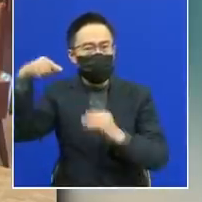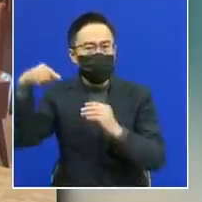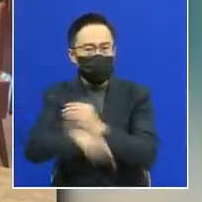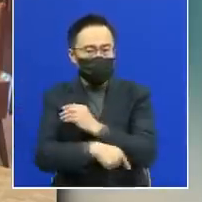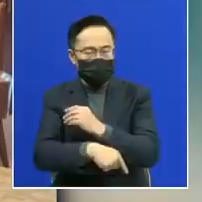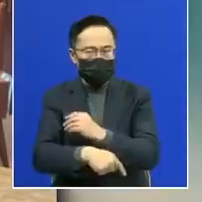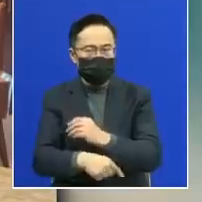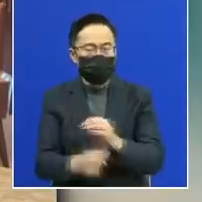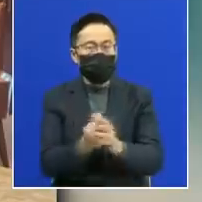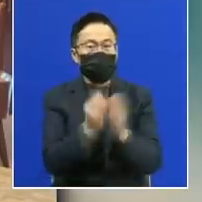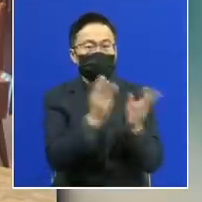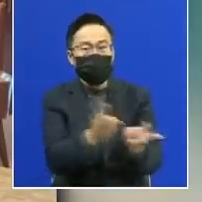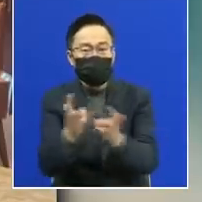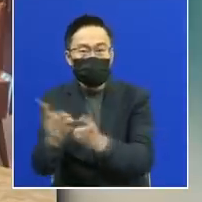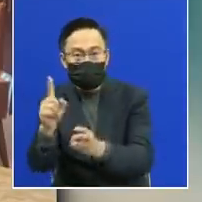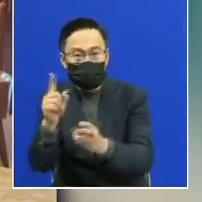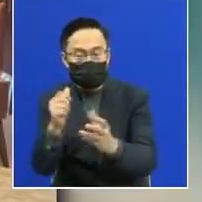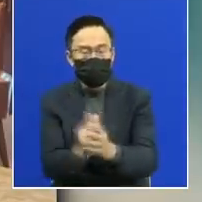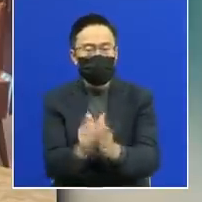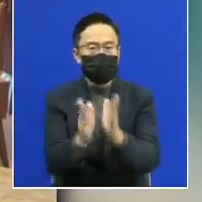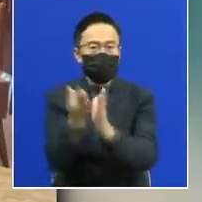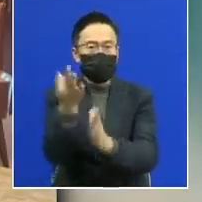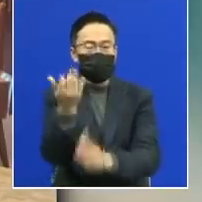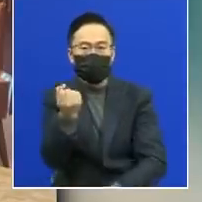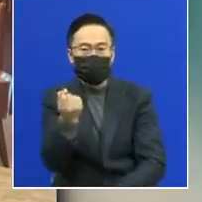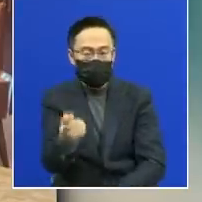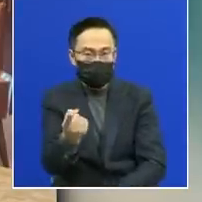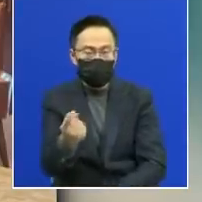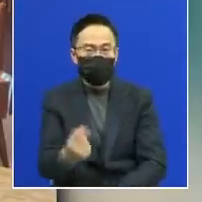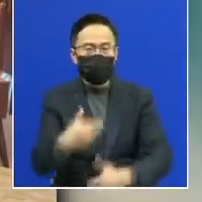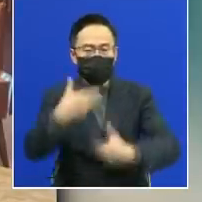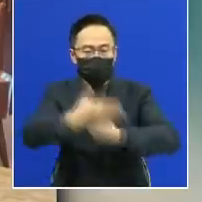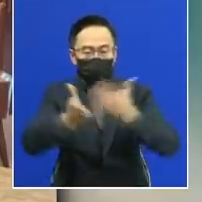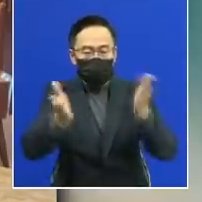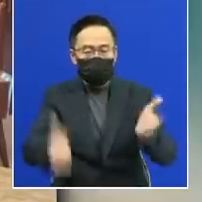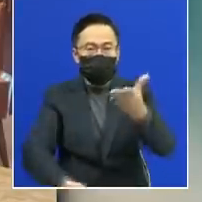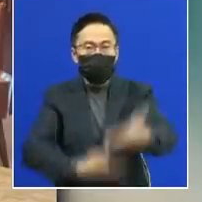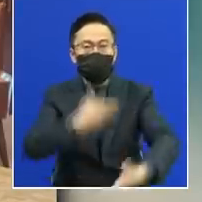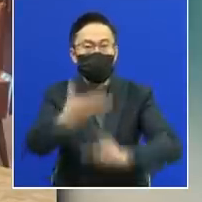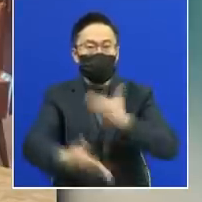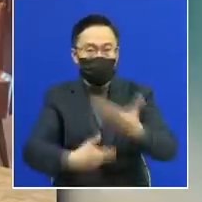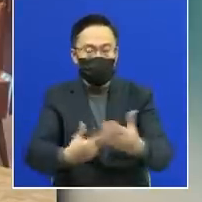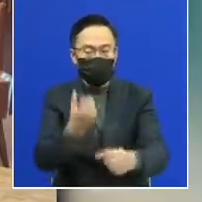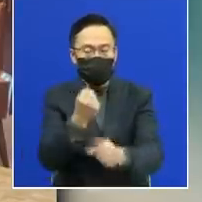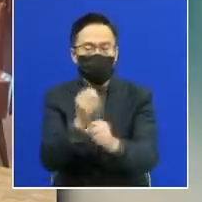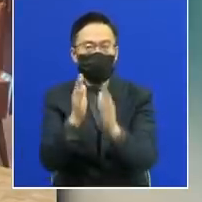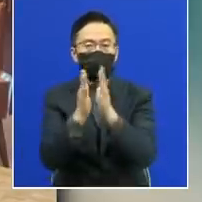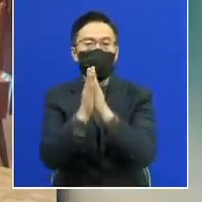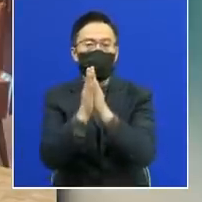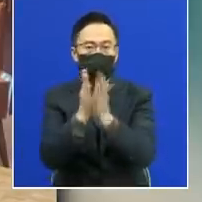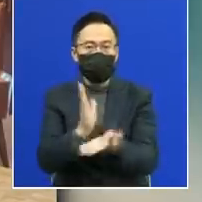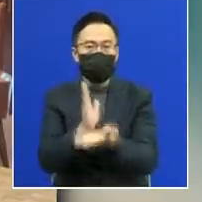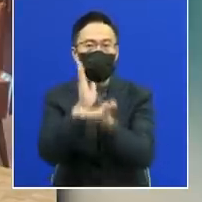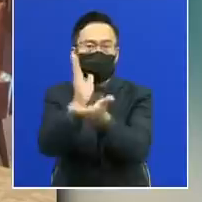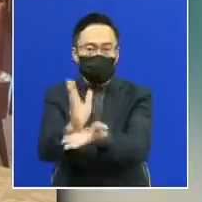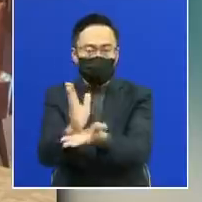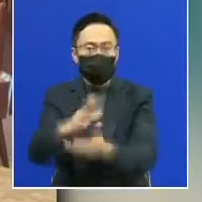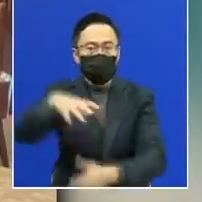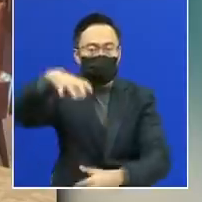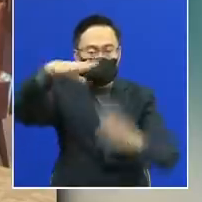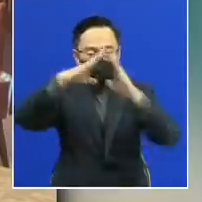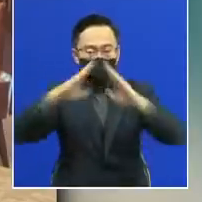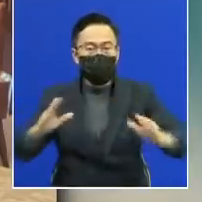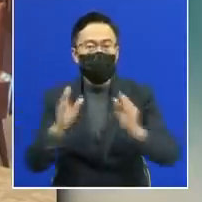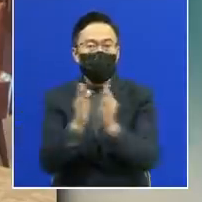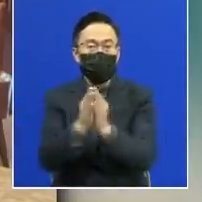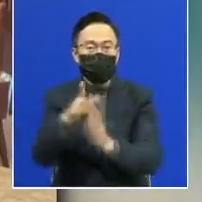หักหลังด้วยการลบไลฟ์สดการจำหน่ายกล่องสุ่มเพื่อนำรายได้ถวายวัดประสิทธิเวชคลอง15ปทุ